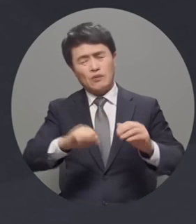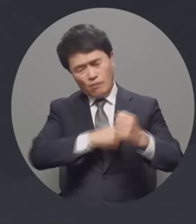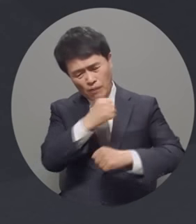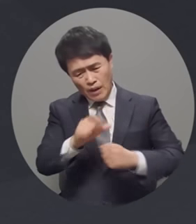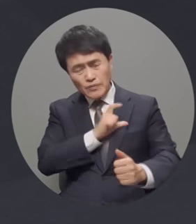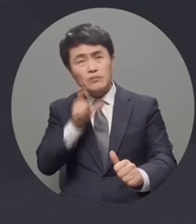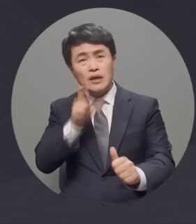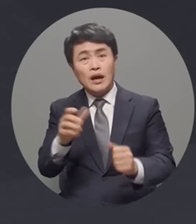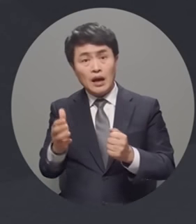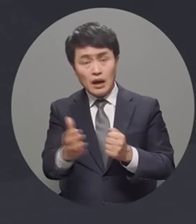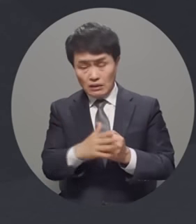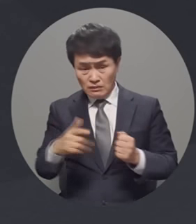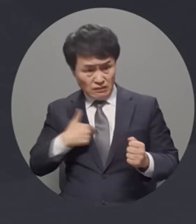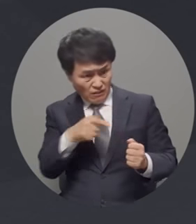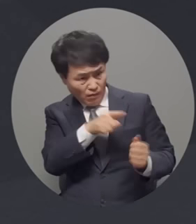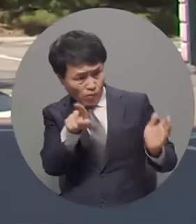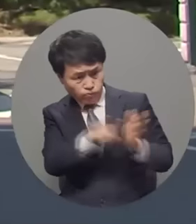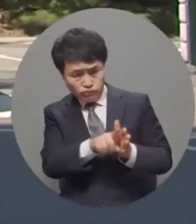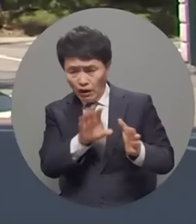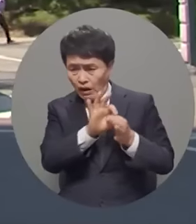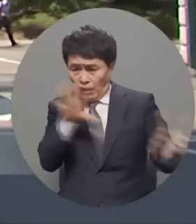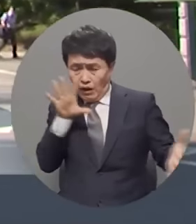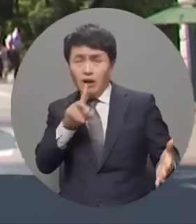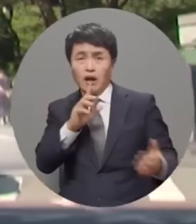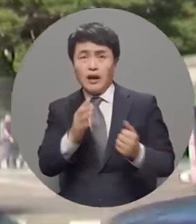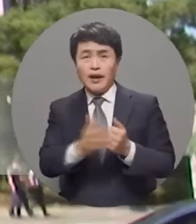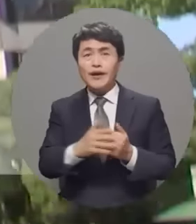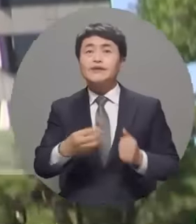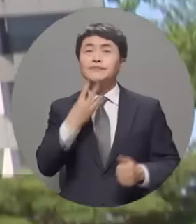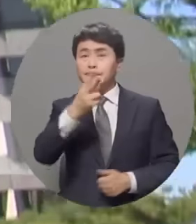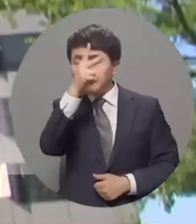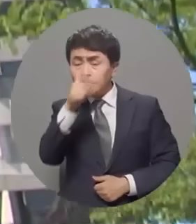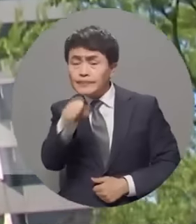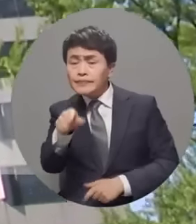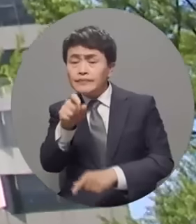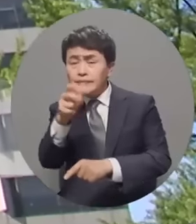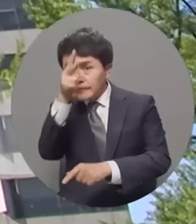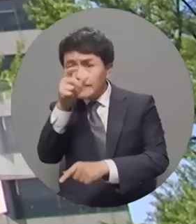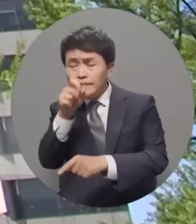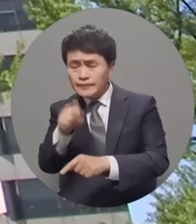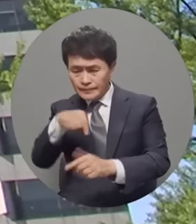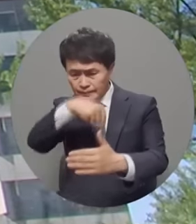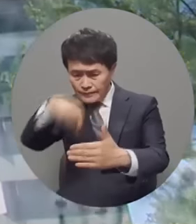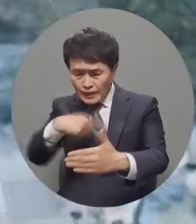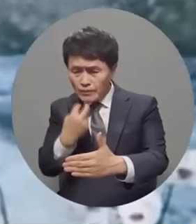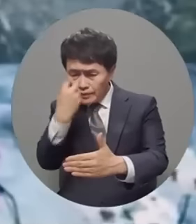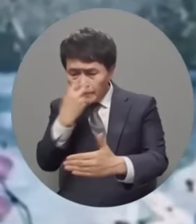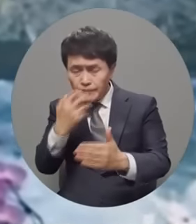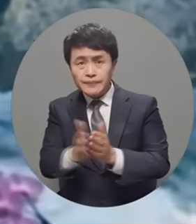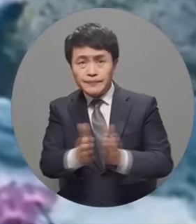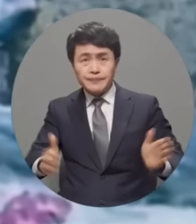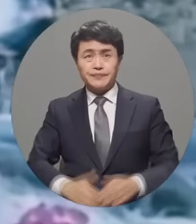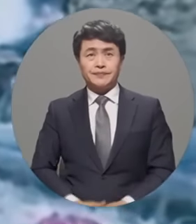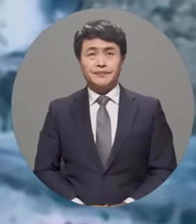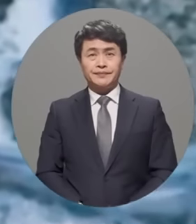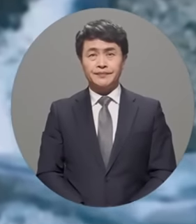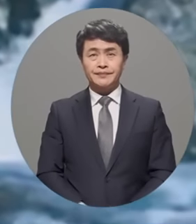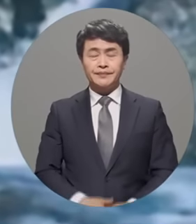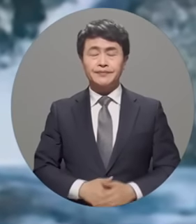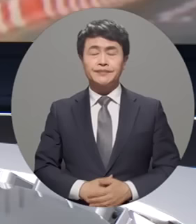자신은 신도가 아니라고 말했습니다. 서울경찰청은 해당 경찰관에 대한 감사에 착수했습니다. MBC 뉴스 송구민입니다.